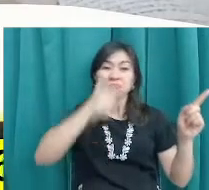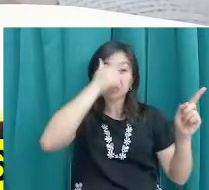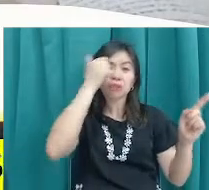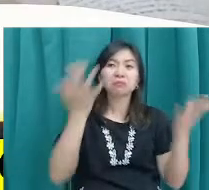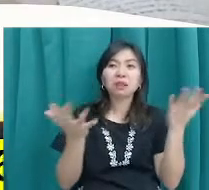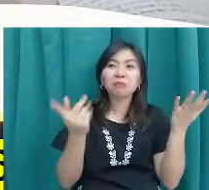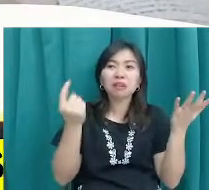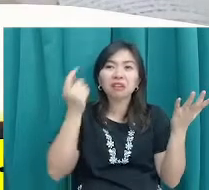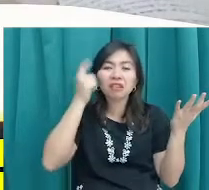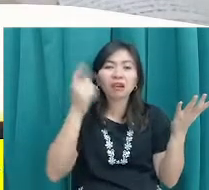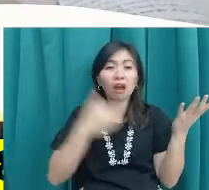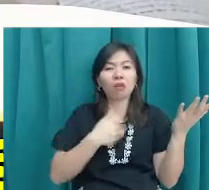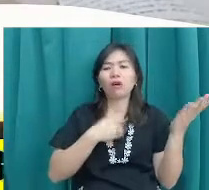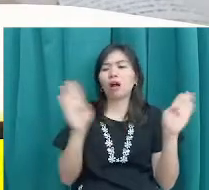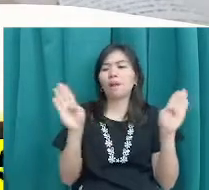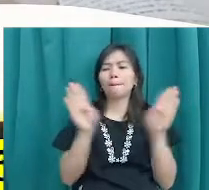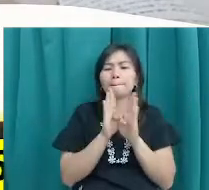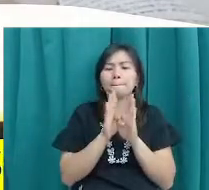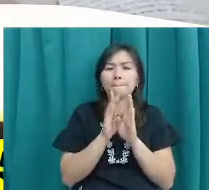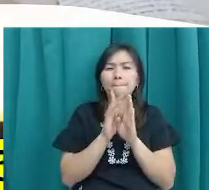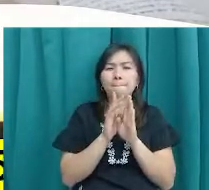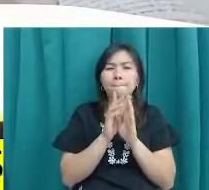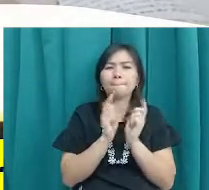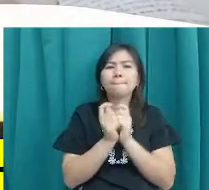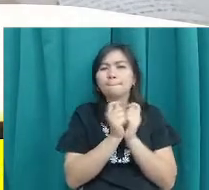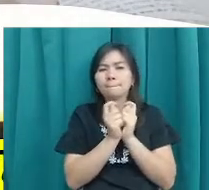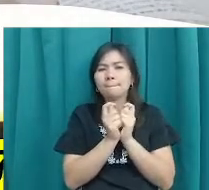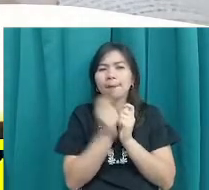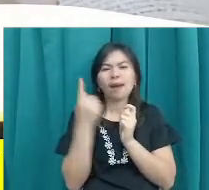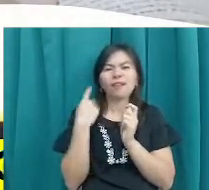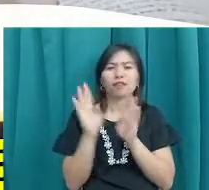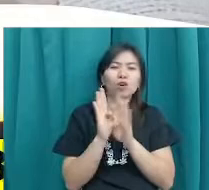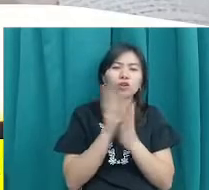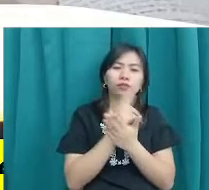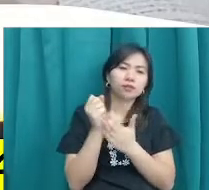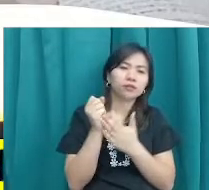Close kami ni Lord, eh. Oh, Master, is it I?